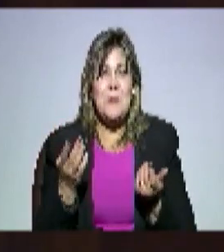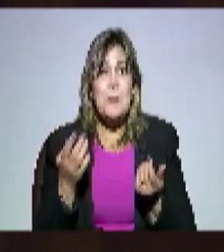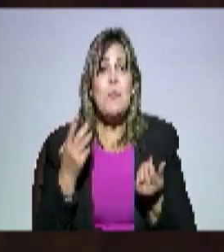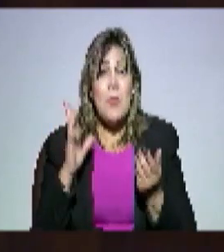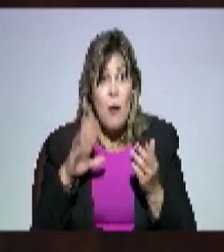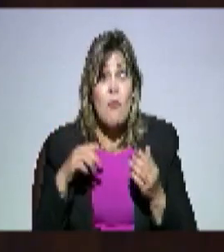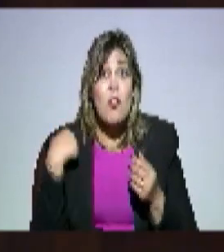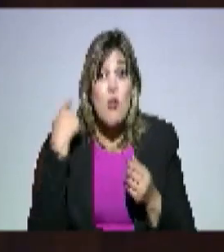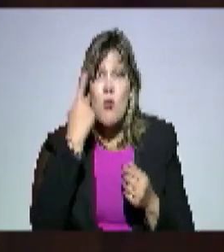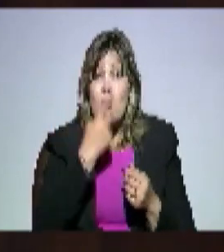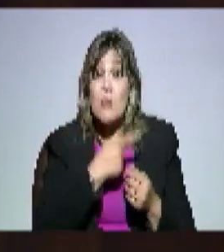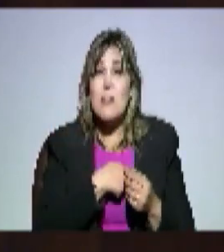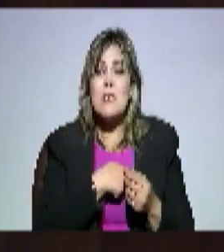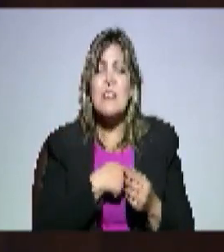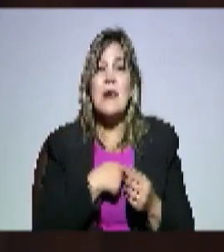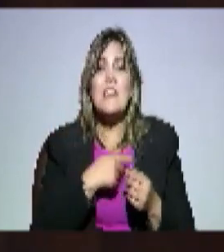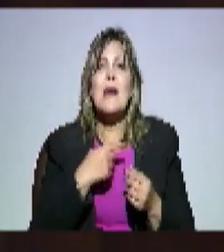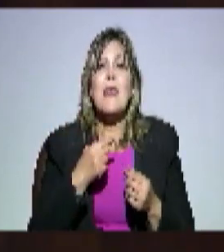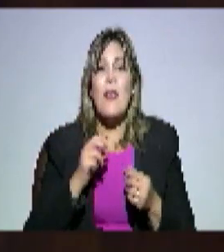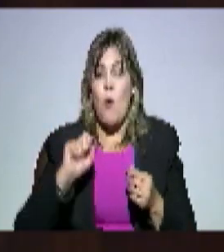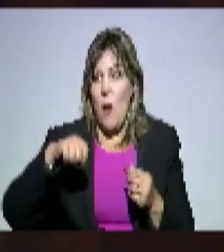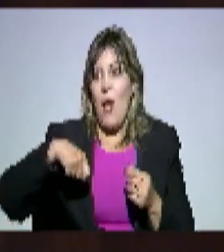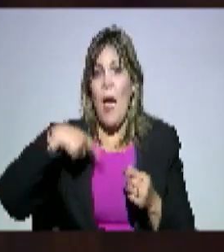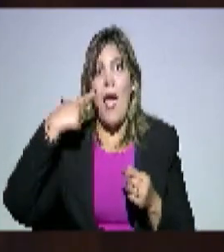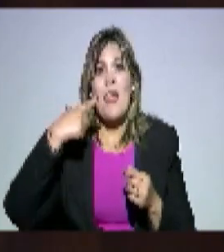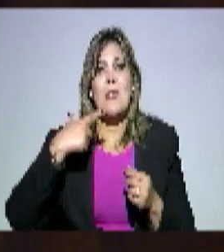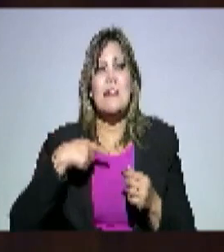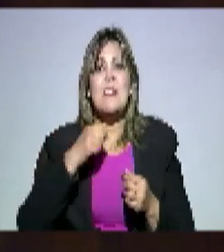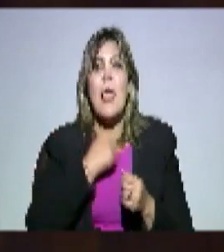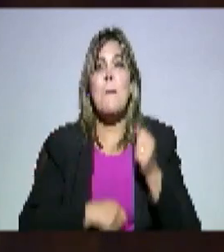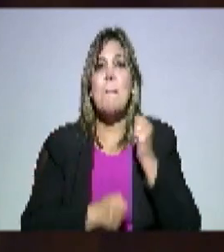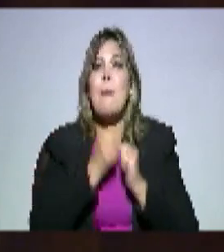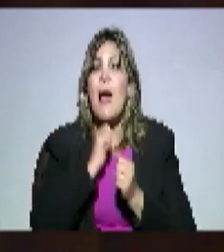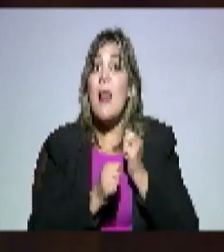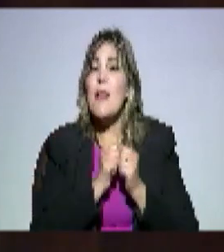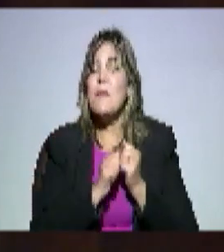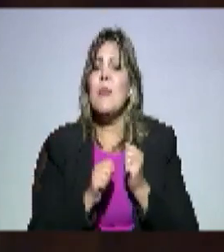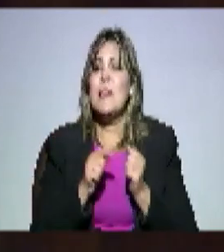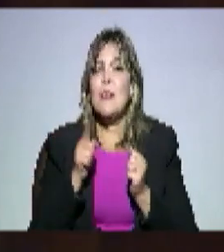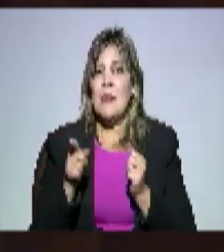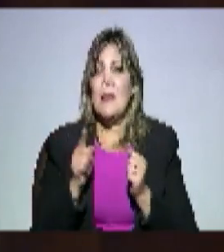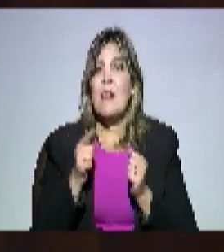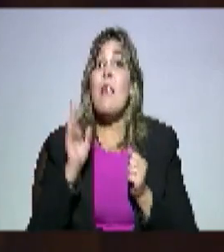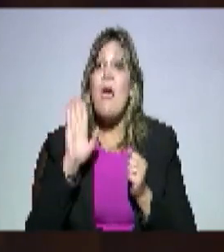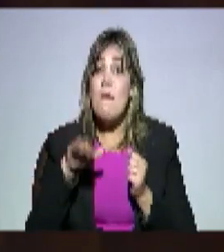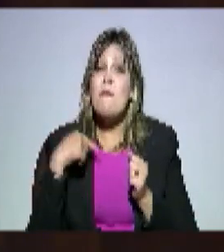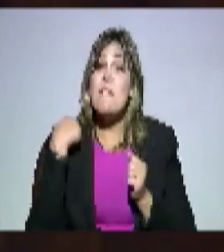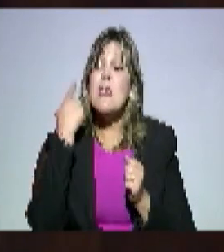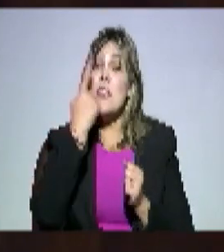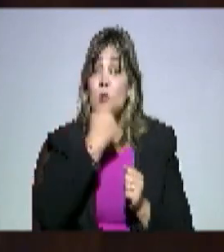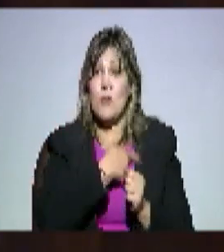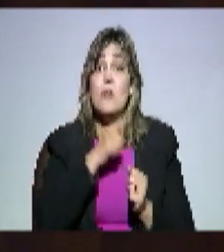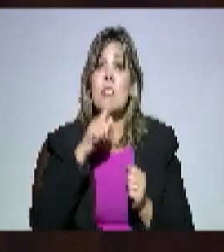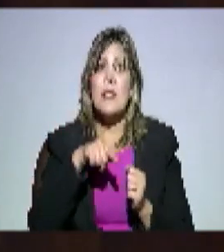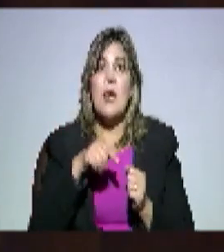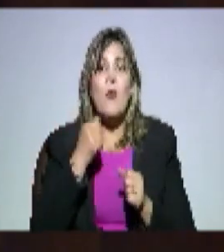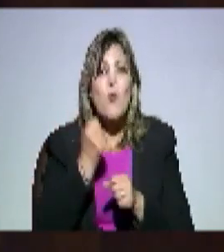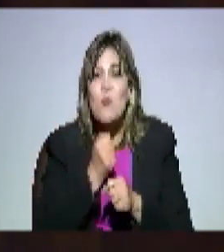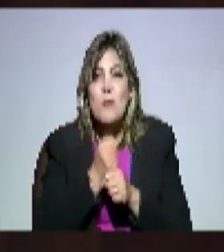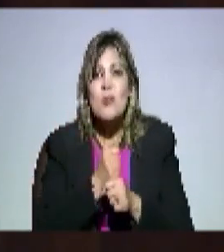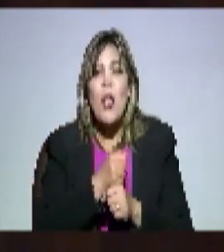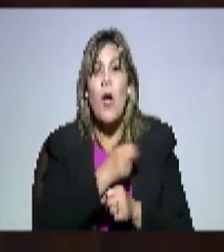اغنيا زي ابراهيم الجوهري عندنا قديسين كانوا بيشتغلوا في وظائف حكوميه